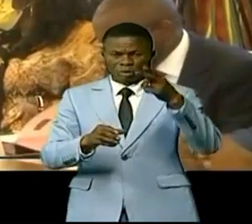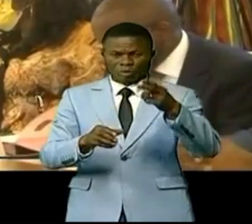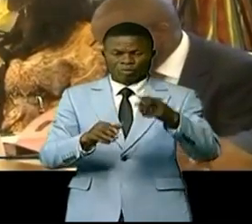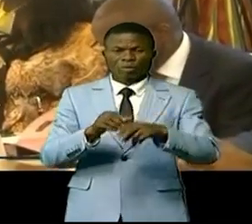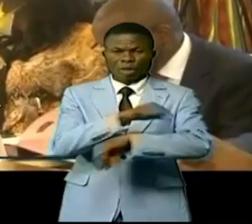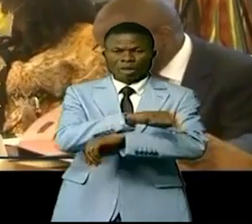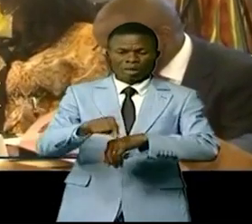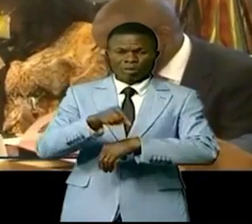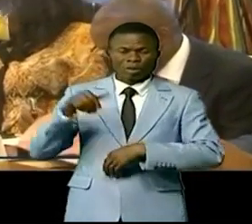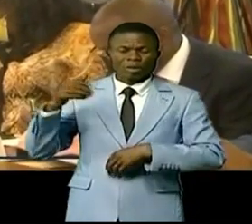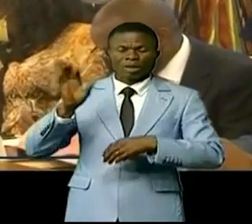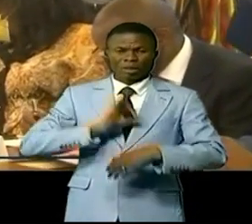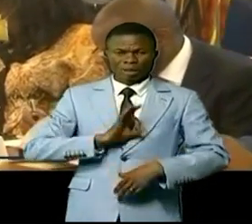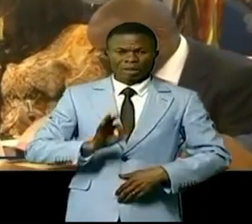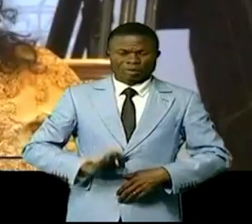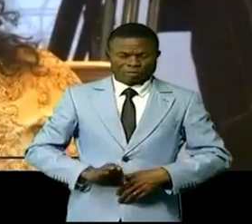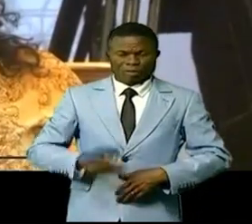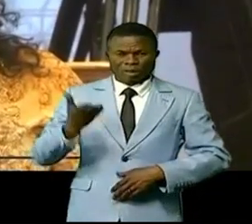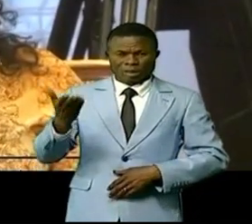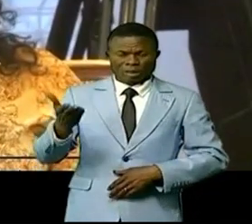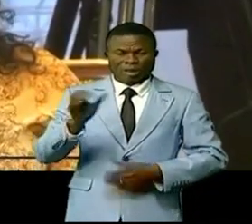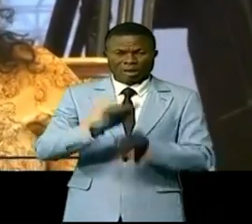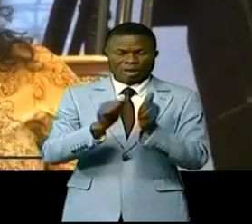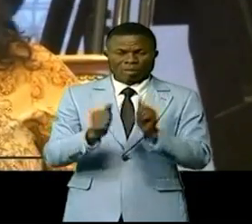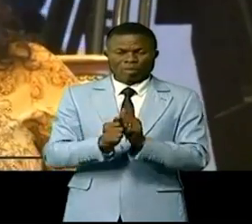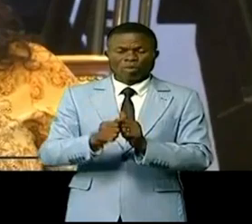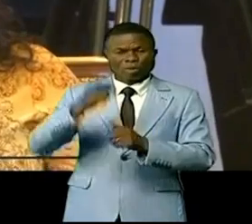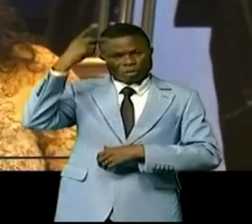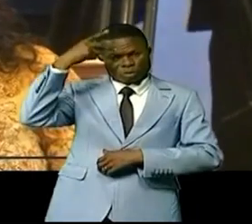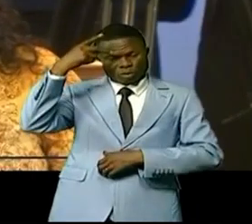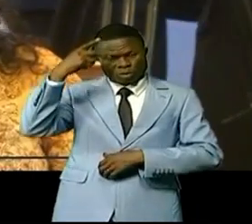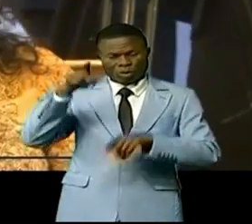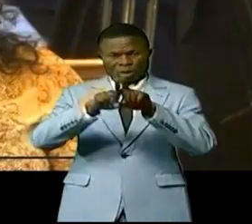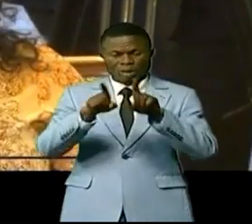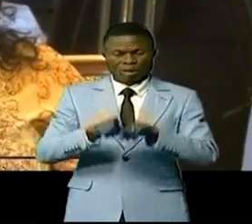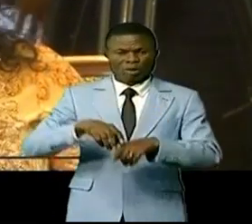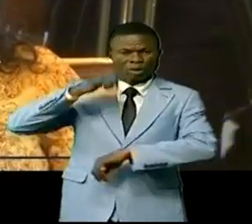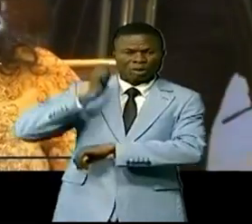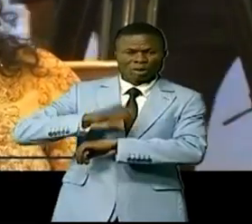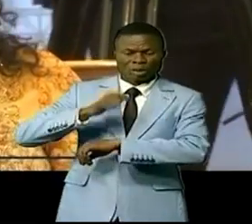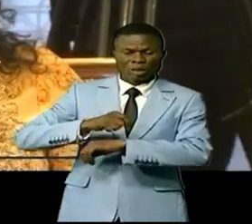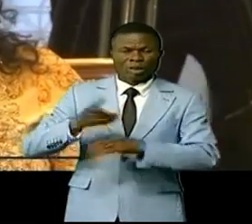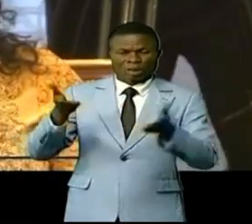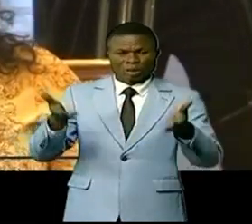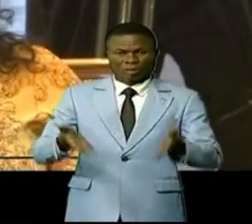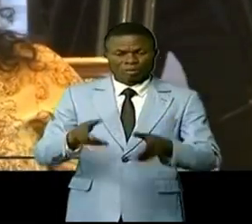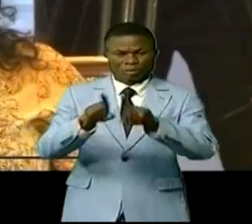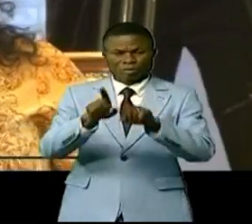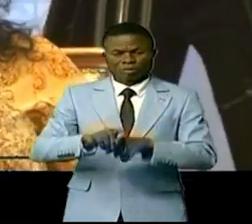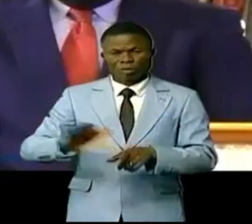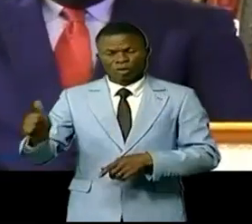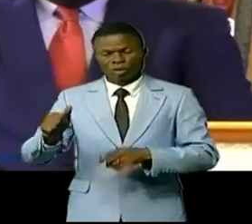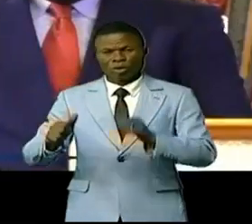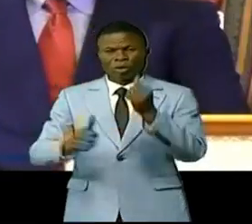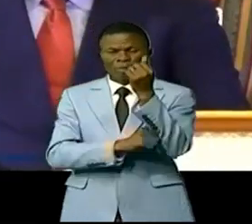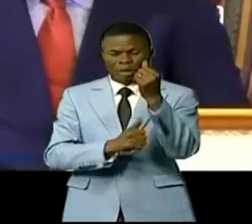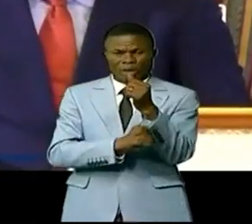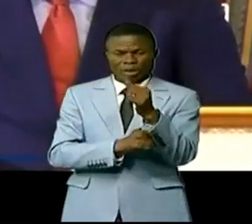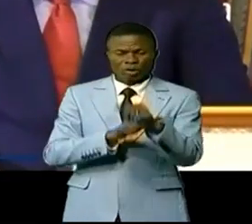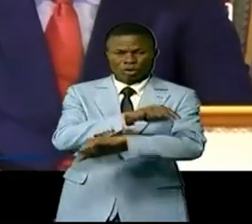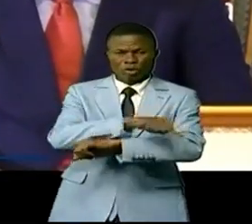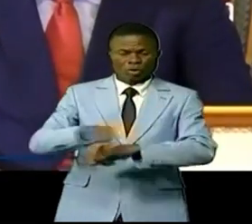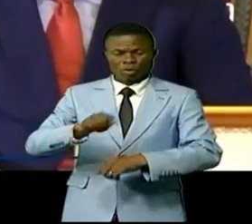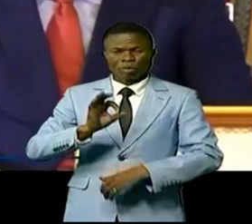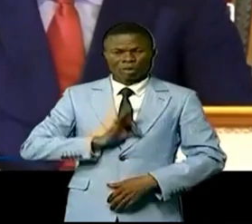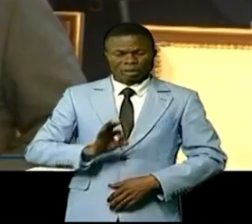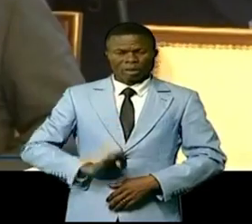chef de l'État en charge des questions diplomatiques, politiques et juridiques, Nicole Boacha, quelques membres du cabinet du président de la